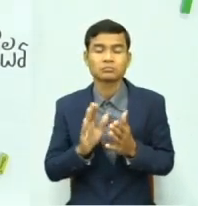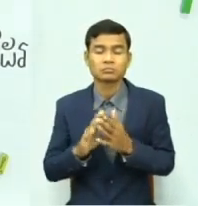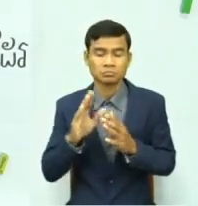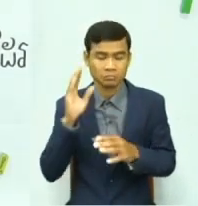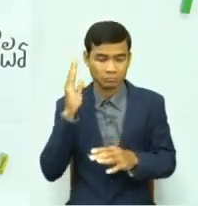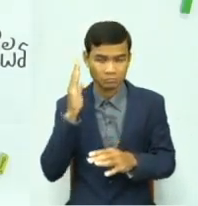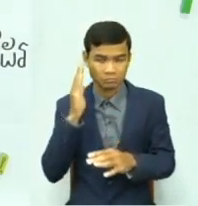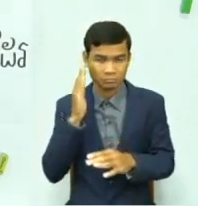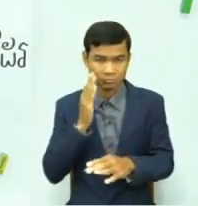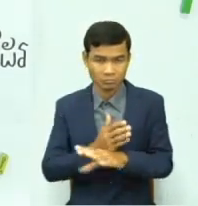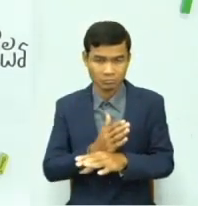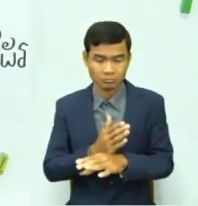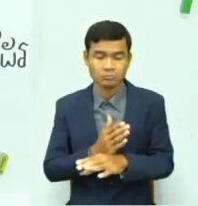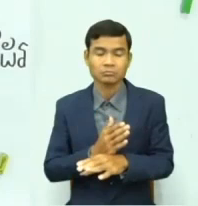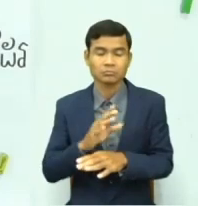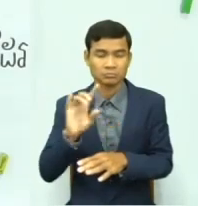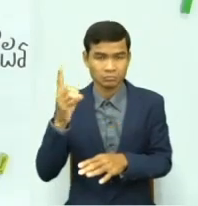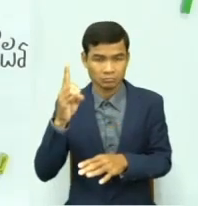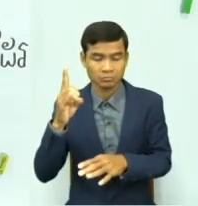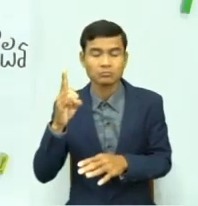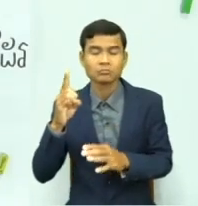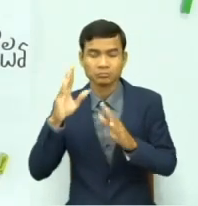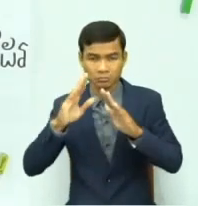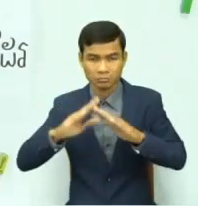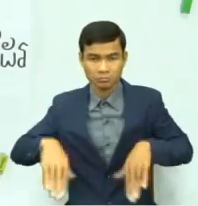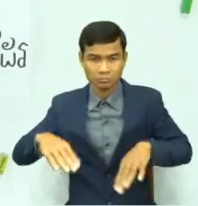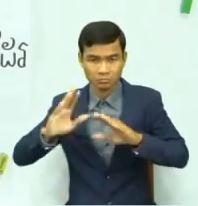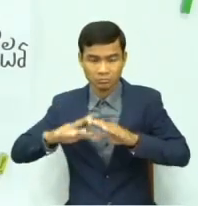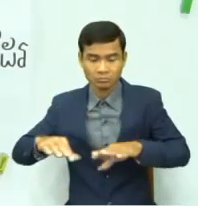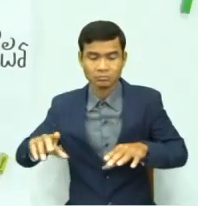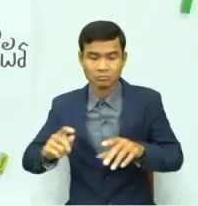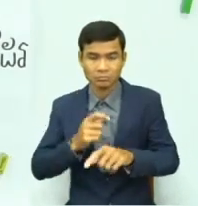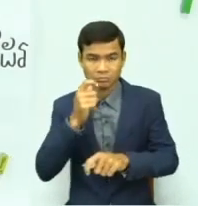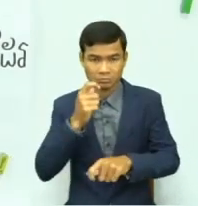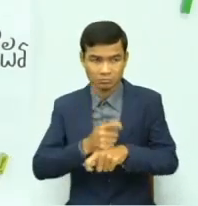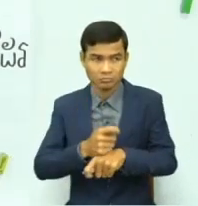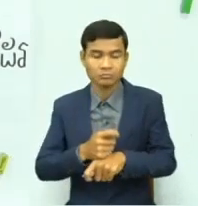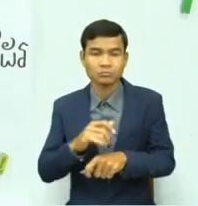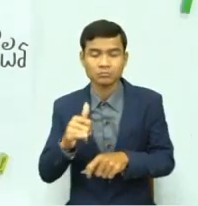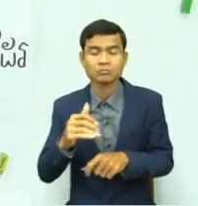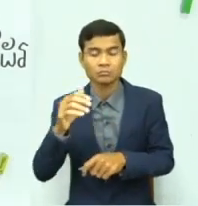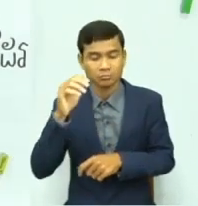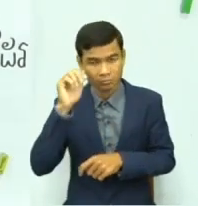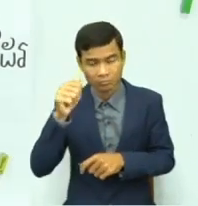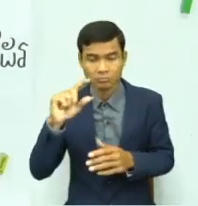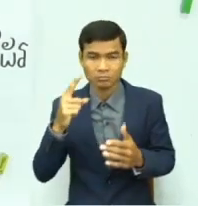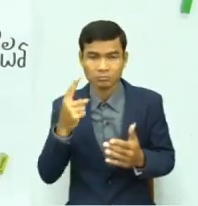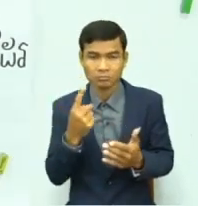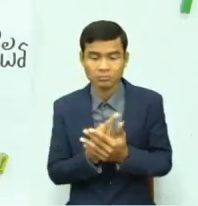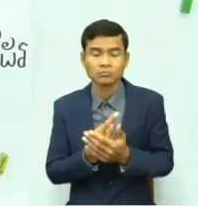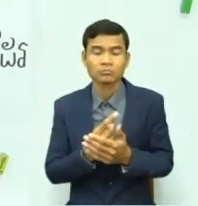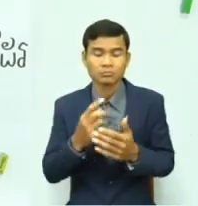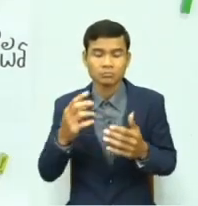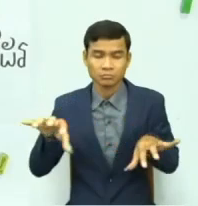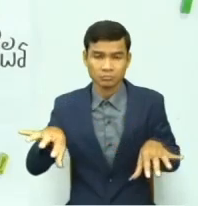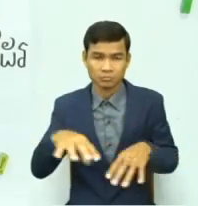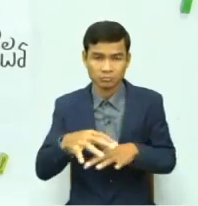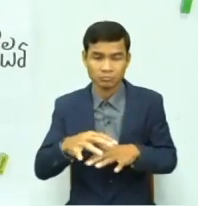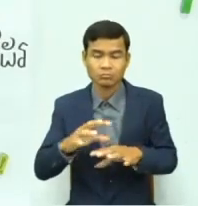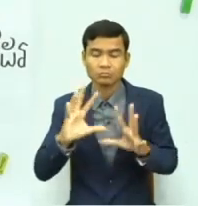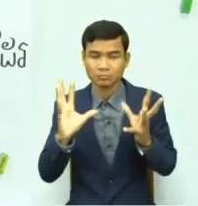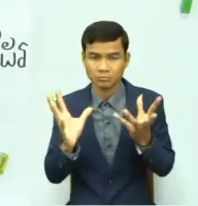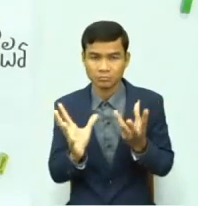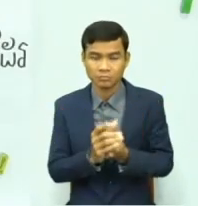trừ bầm plech bằng plan trốp xâm bật rốt nâng cho ruộng cướp xạ ca một